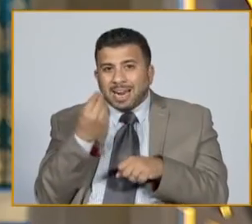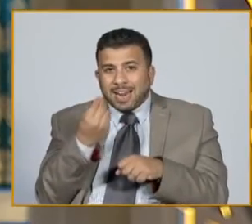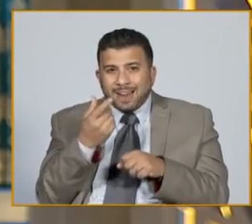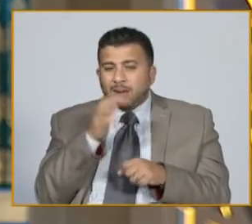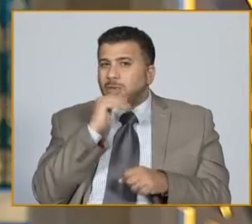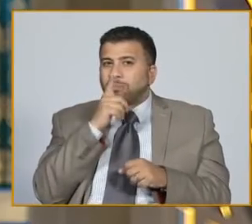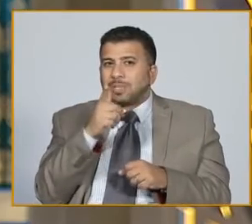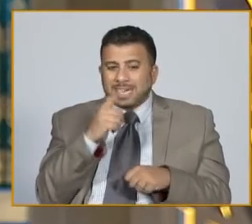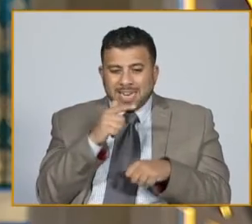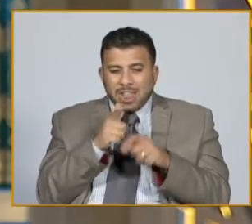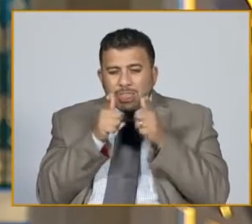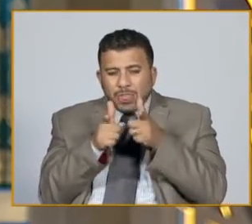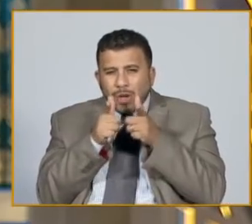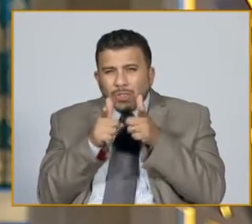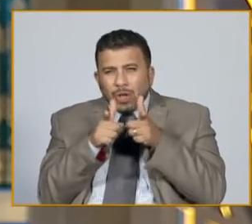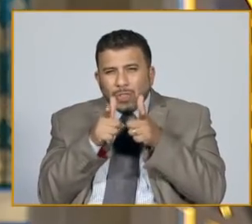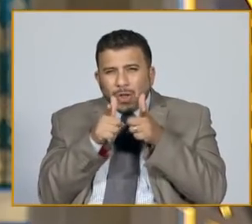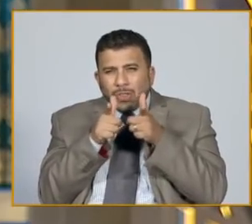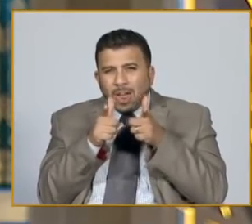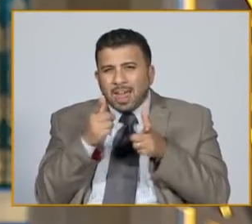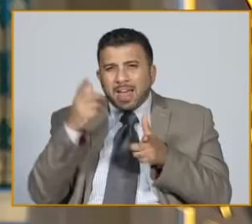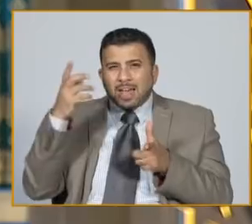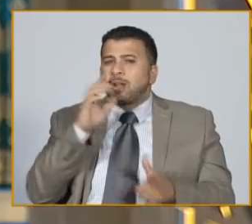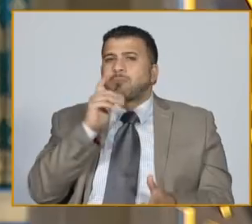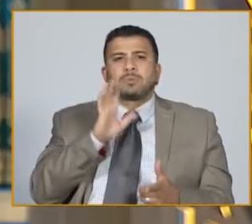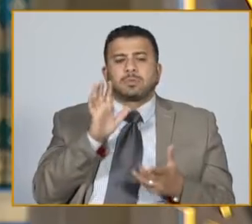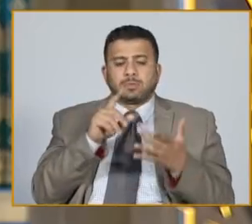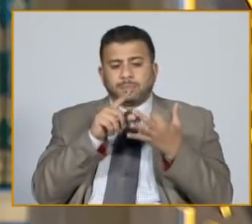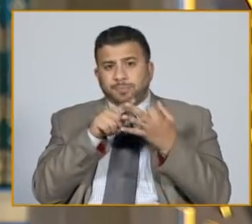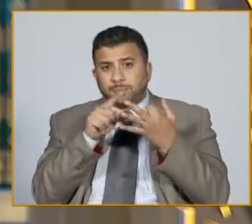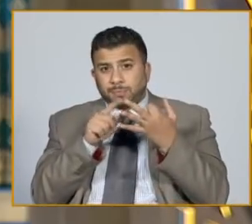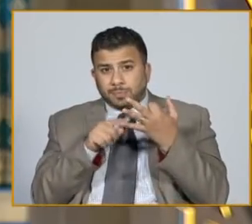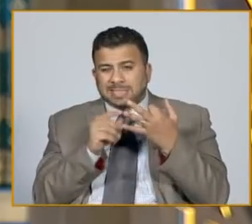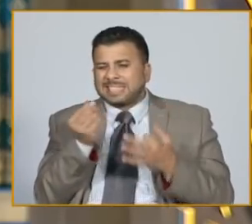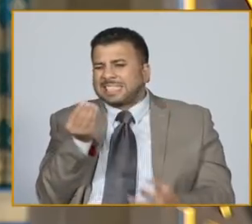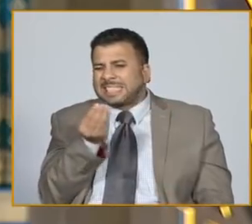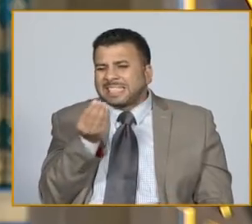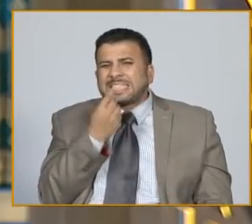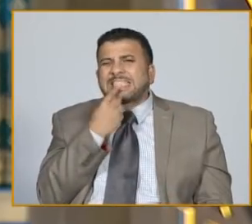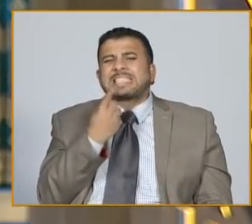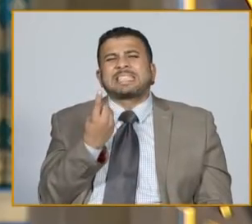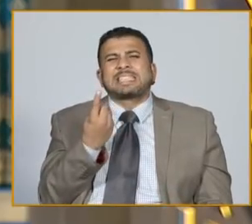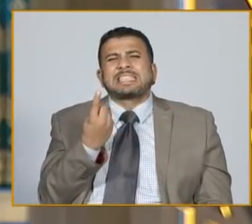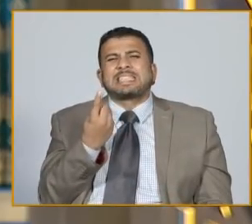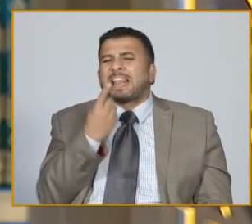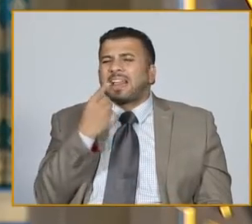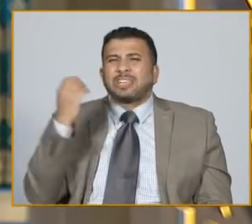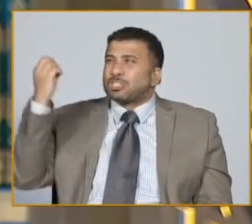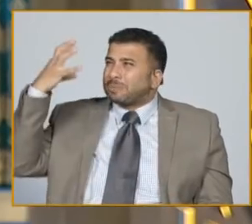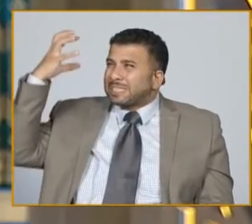والأوقات الثلاثة هذه من فضل الله أنها يسيرة وليست طويلة، يعني تقريبا غروب